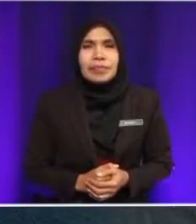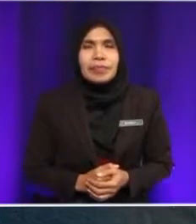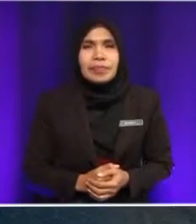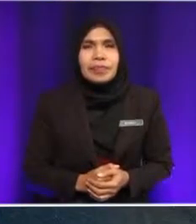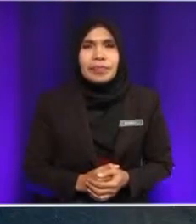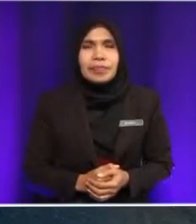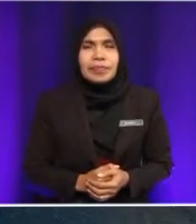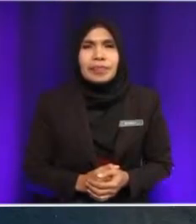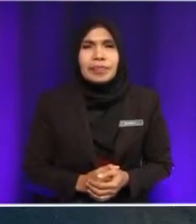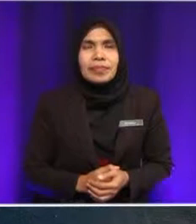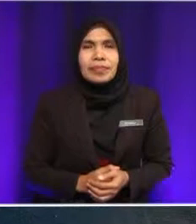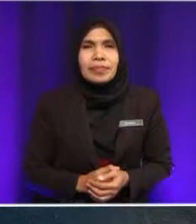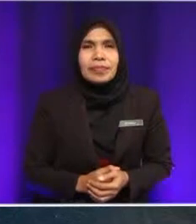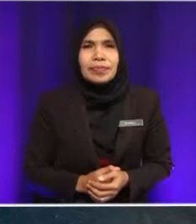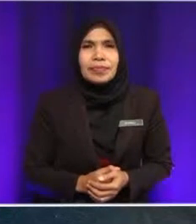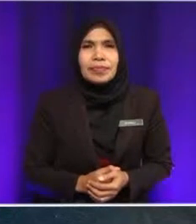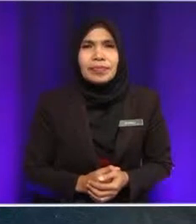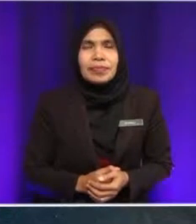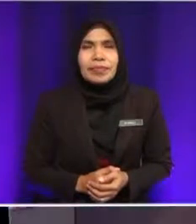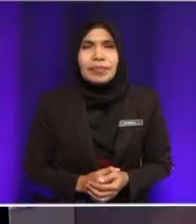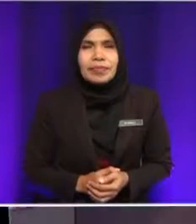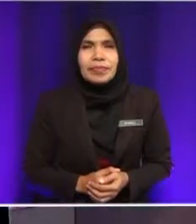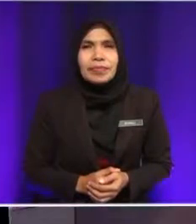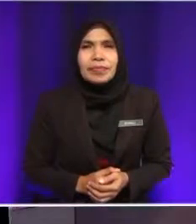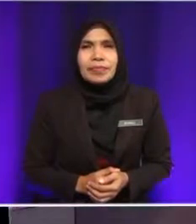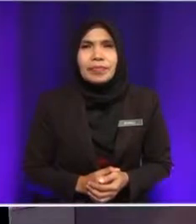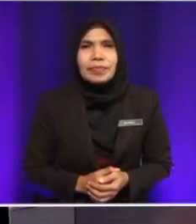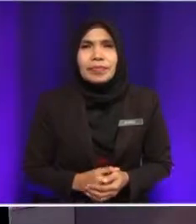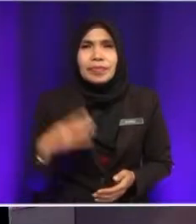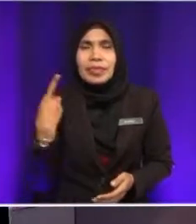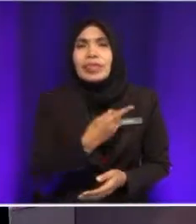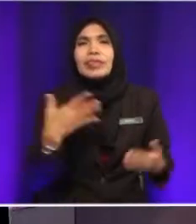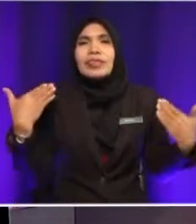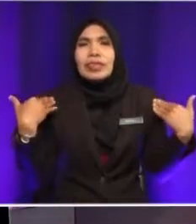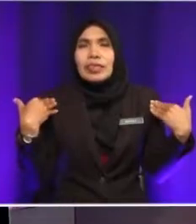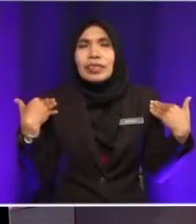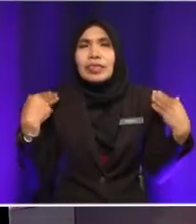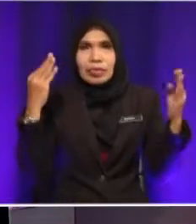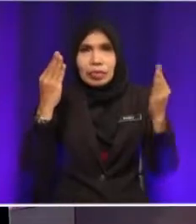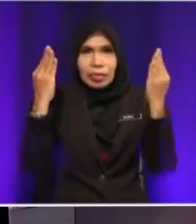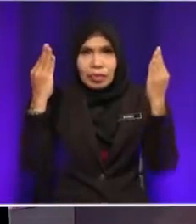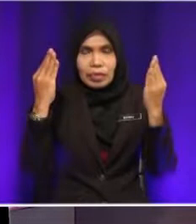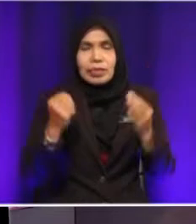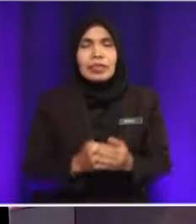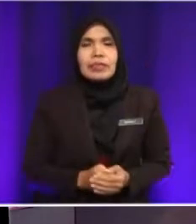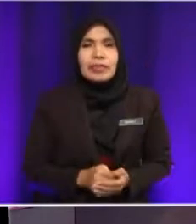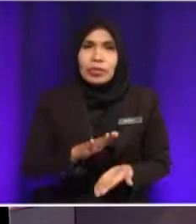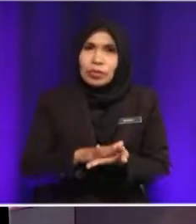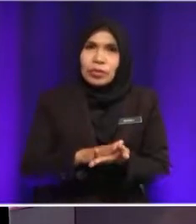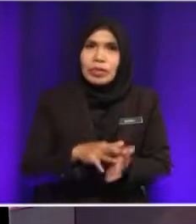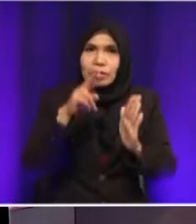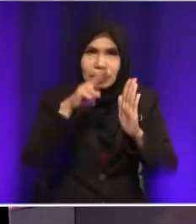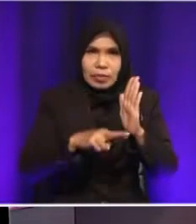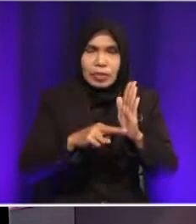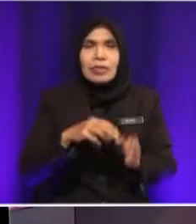untuk mereka oke seterusnya kita ada mata pelajaran sekolah rendah atau kita tahap 2 tahun